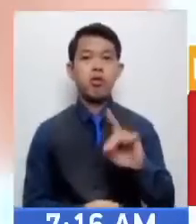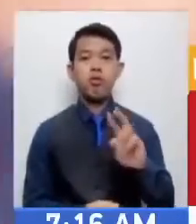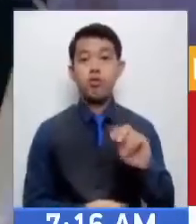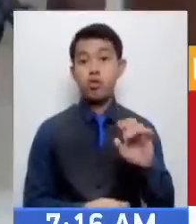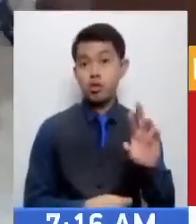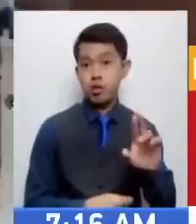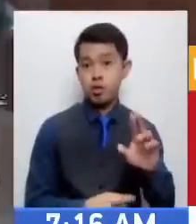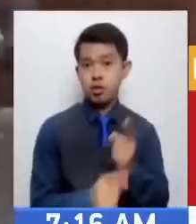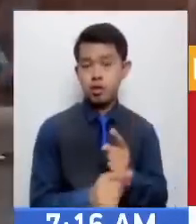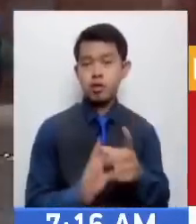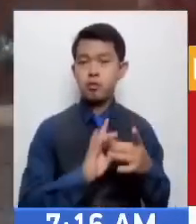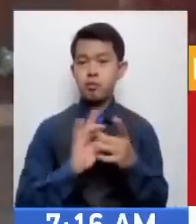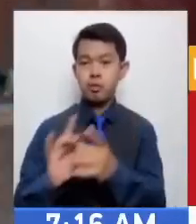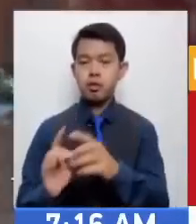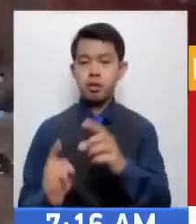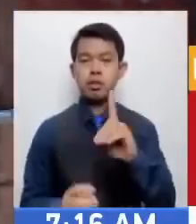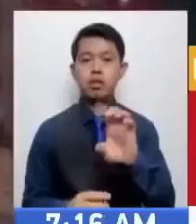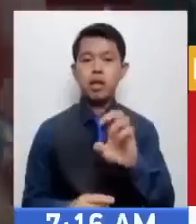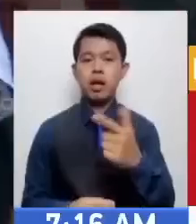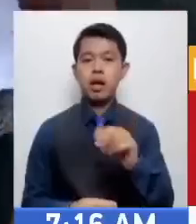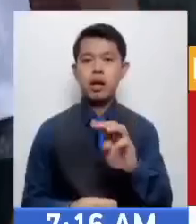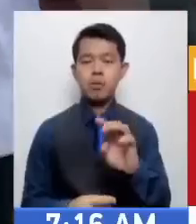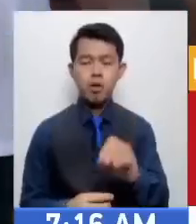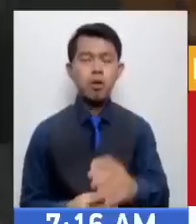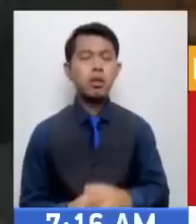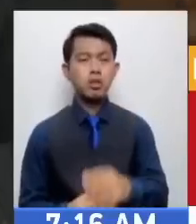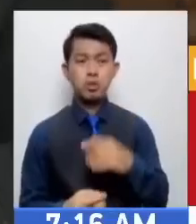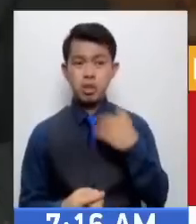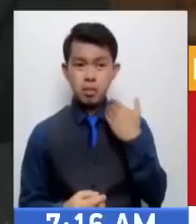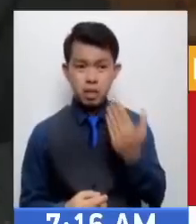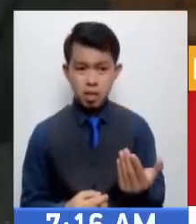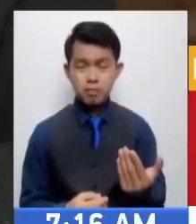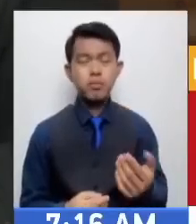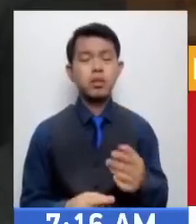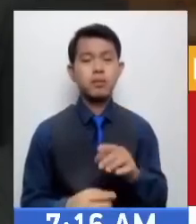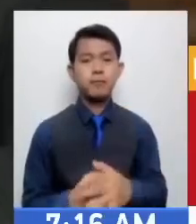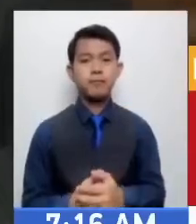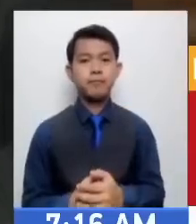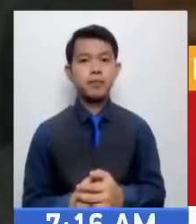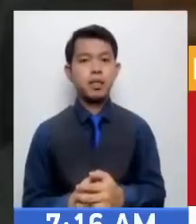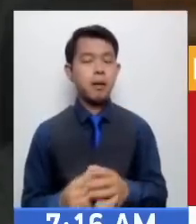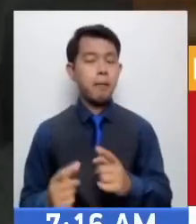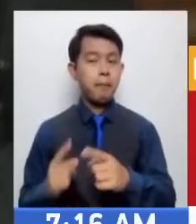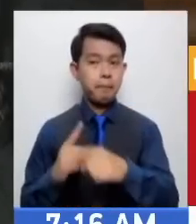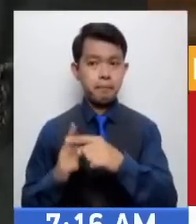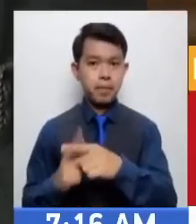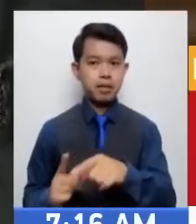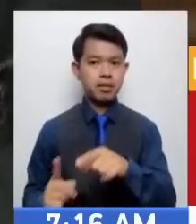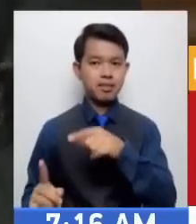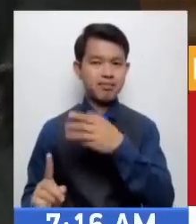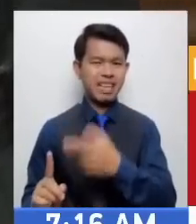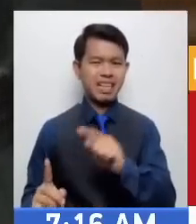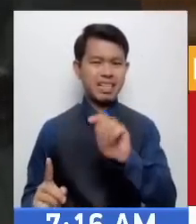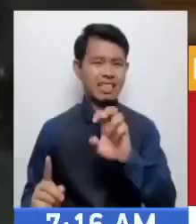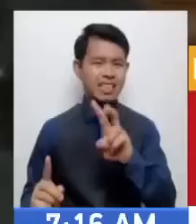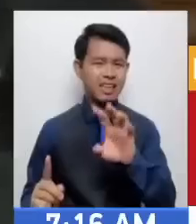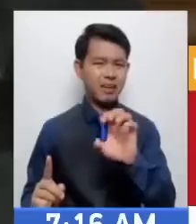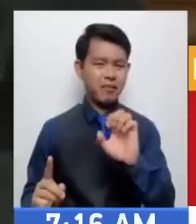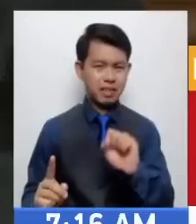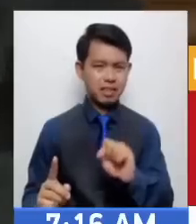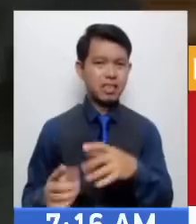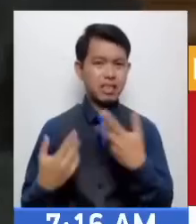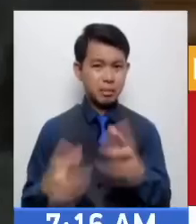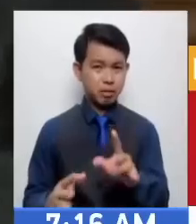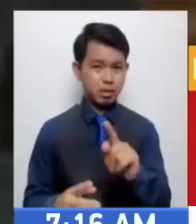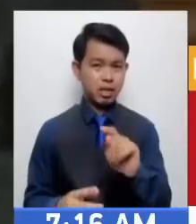public sympathy. Siya po ay, tapos na po ang term ni Congressman Teves po eh. Ang balasana niya ay tumakbong senador.